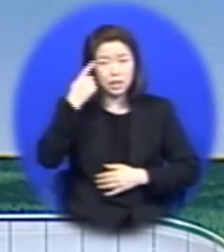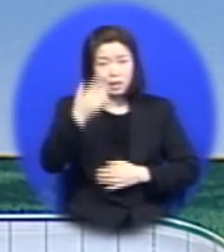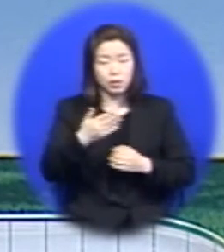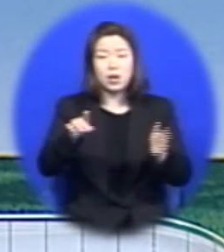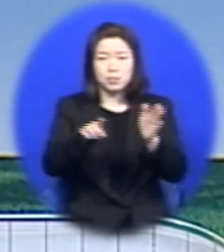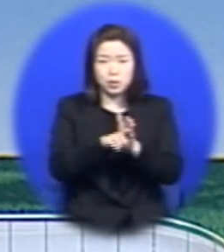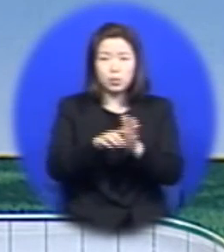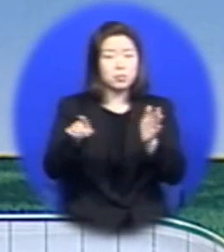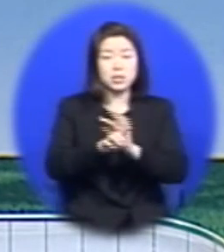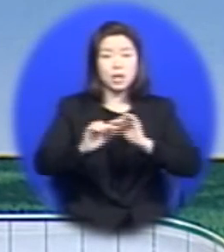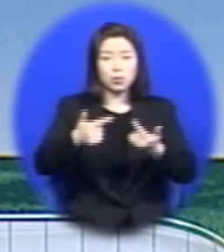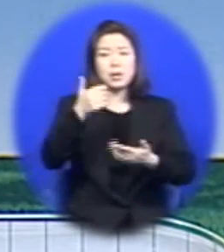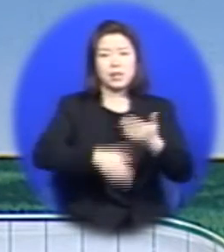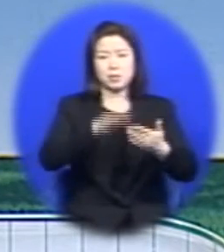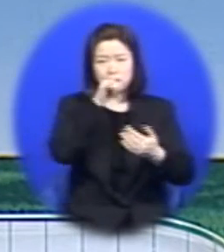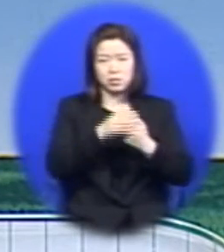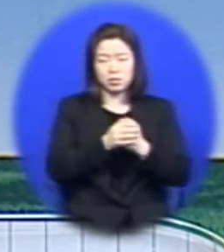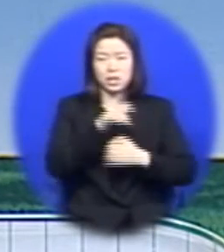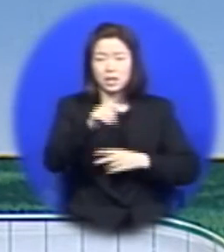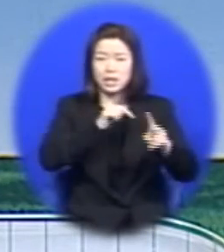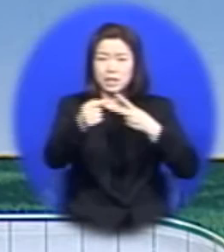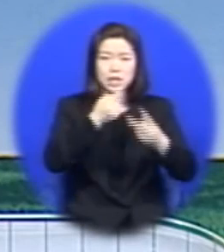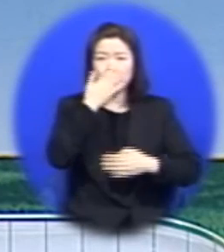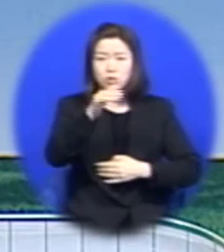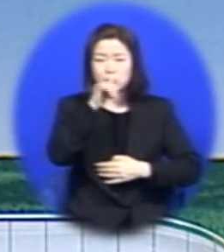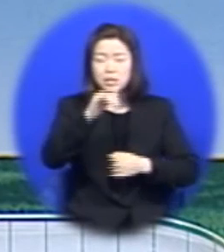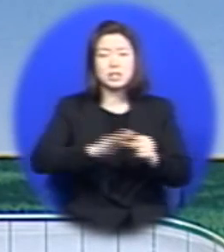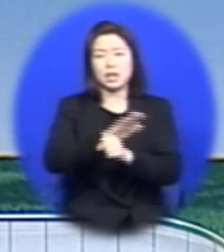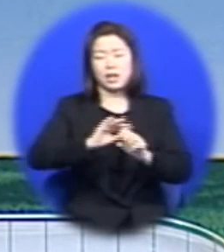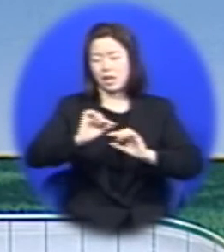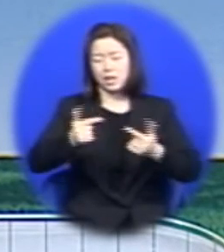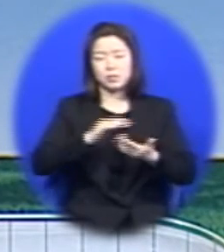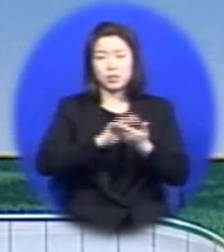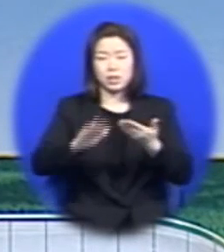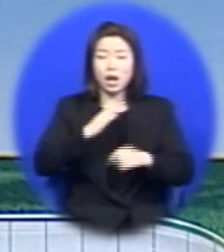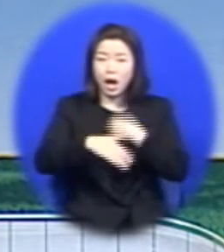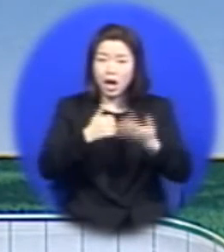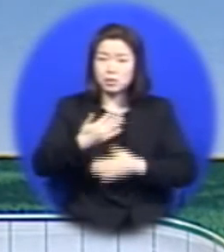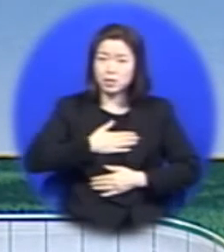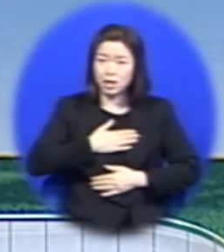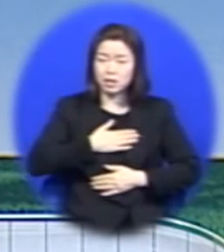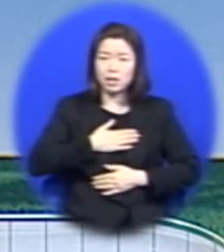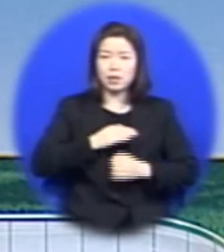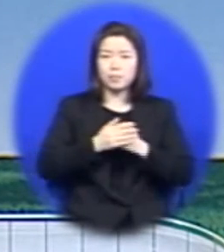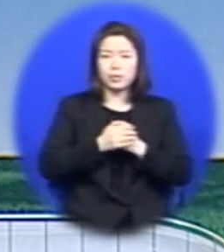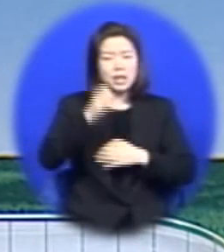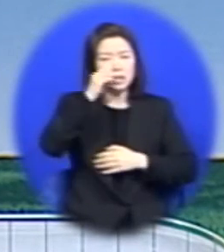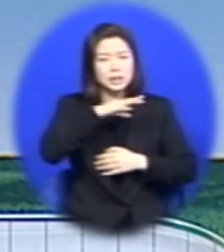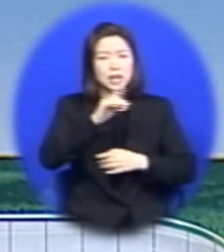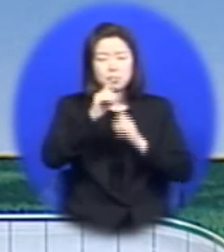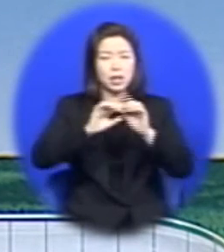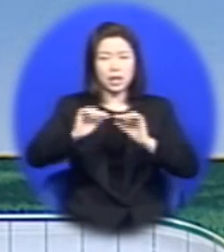믿고만 남아 있습니다. 이거는 이해할 수 있는 사랑이 아닙니다. 하나님이 나에게 빈말이 아닌 말씀을